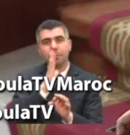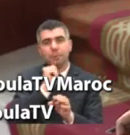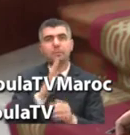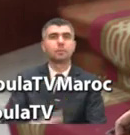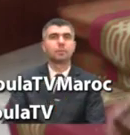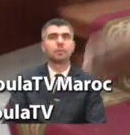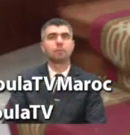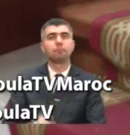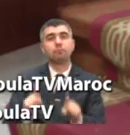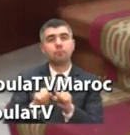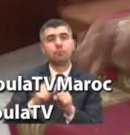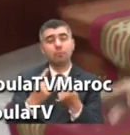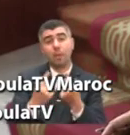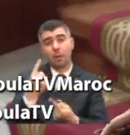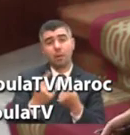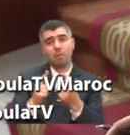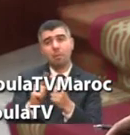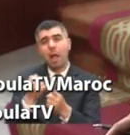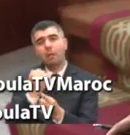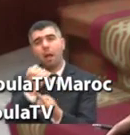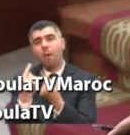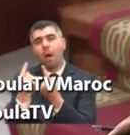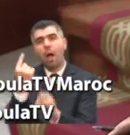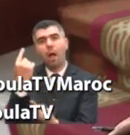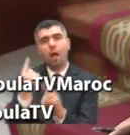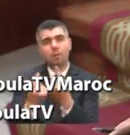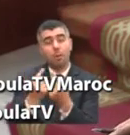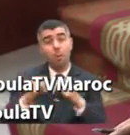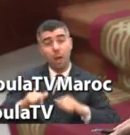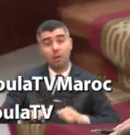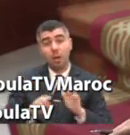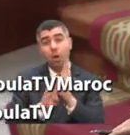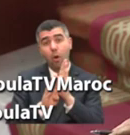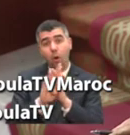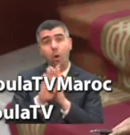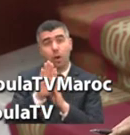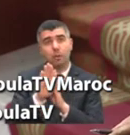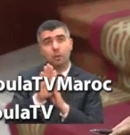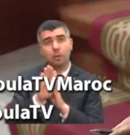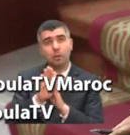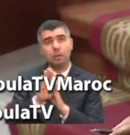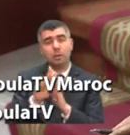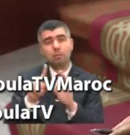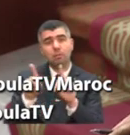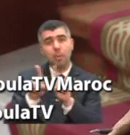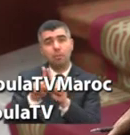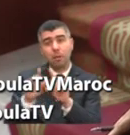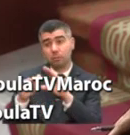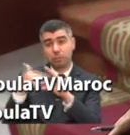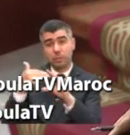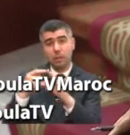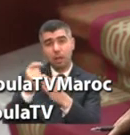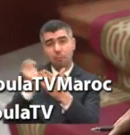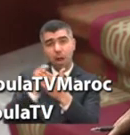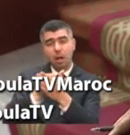كاين التعذيب اللي هو حالات معزولة، وأنا بصفتي وزير دولة مكلف بحقوق الإنسان الشكايات لا تكاد توجد.